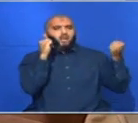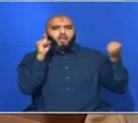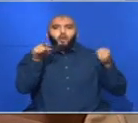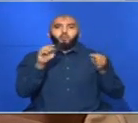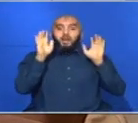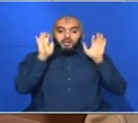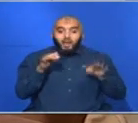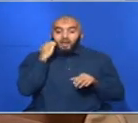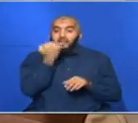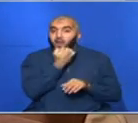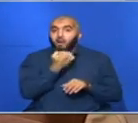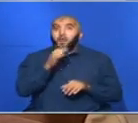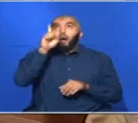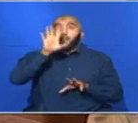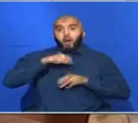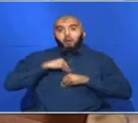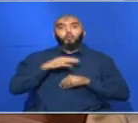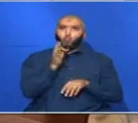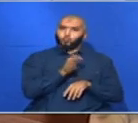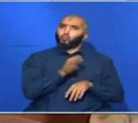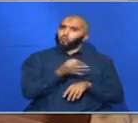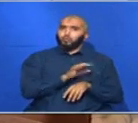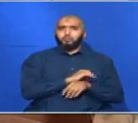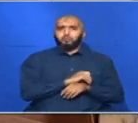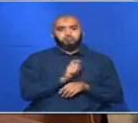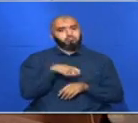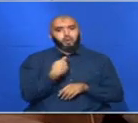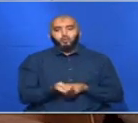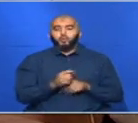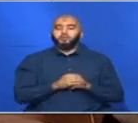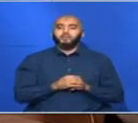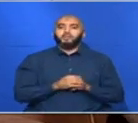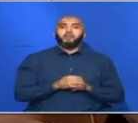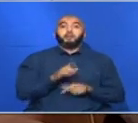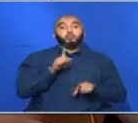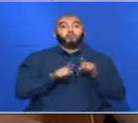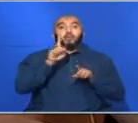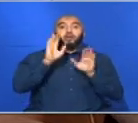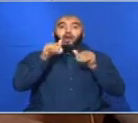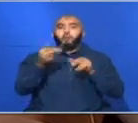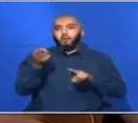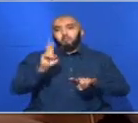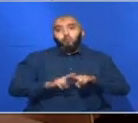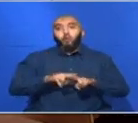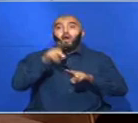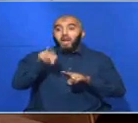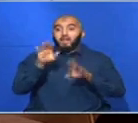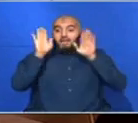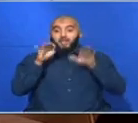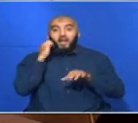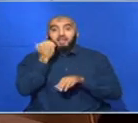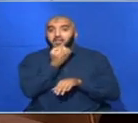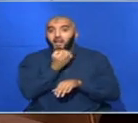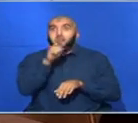مقبوله ام ليست مقبوله مقبولا ولعلها تاخذ بيدي الى الجاده وتجعله